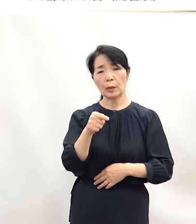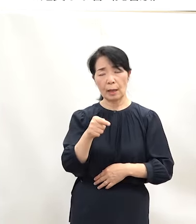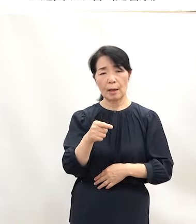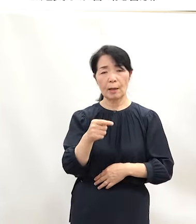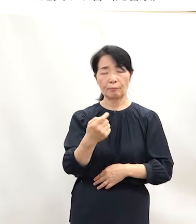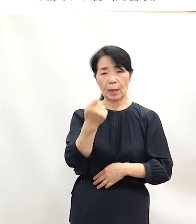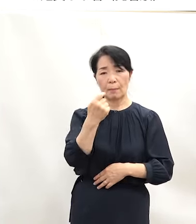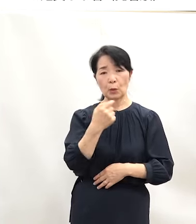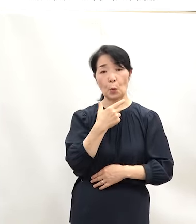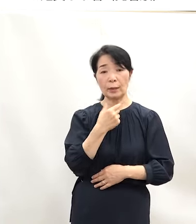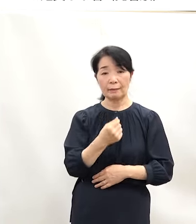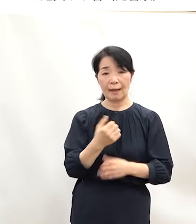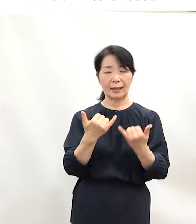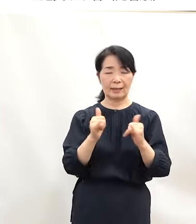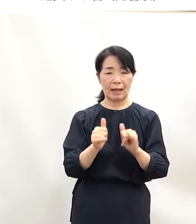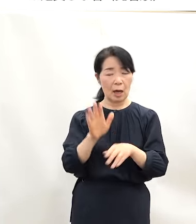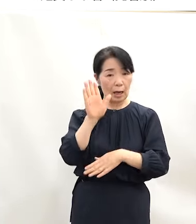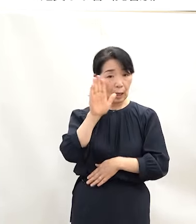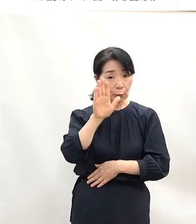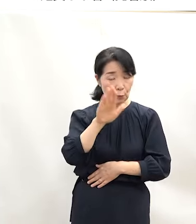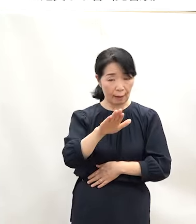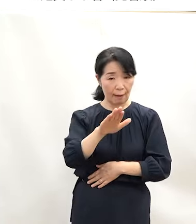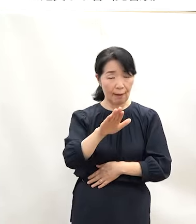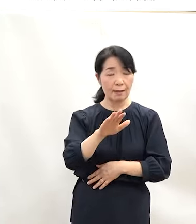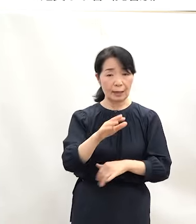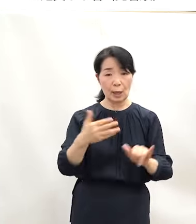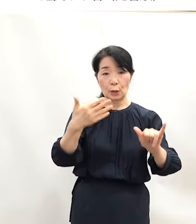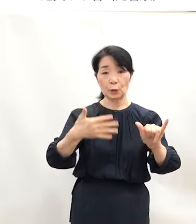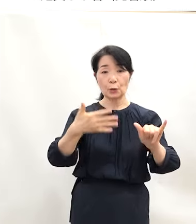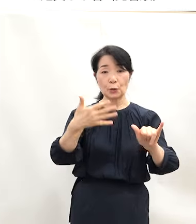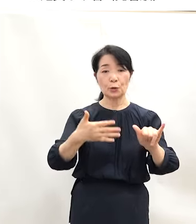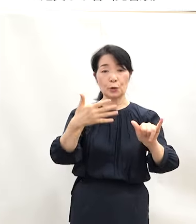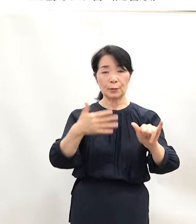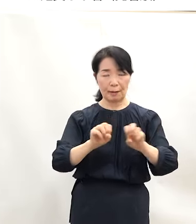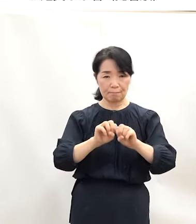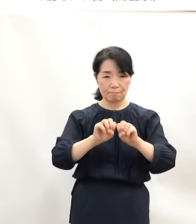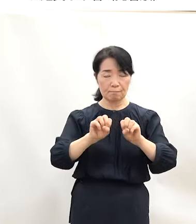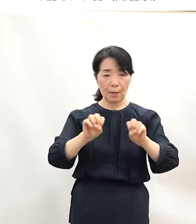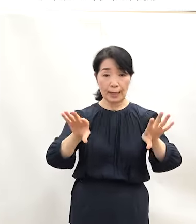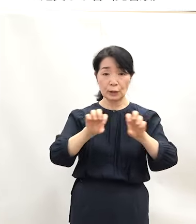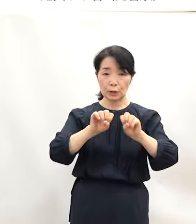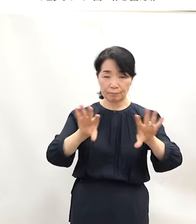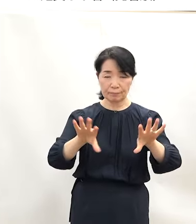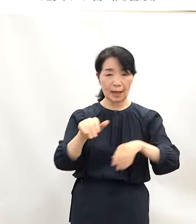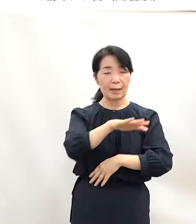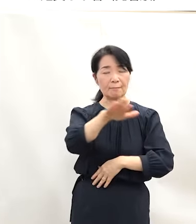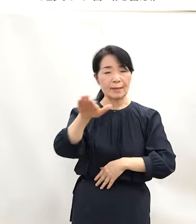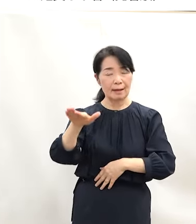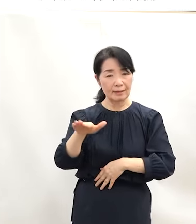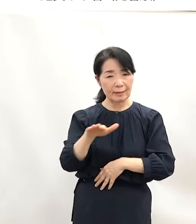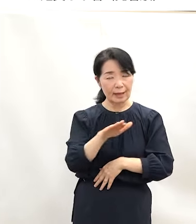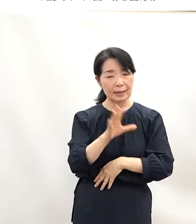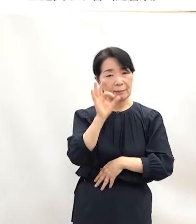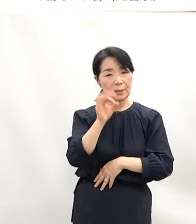後日YouTube で配信をして皆さんに体験いただこうというふうに考えております